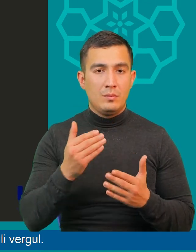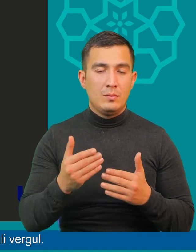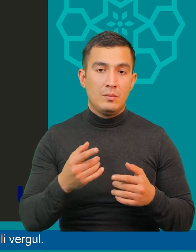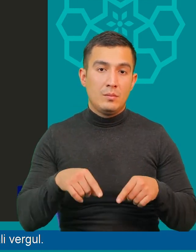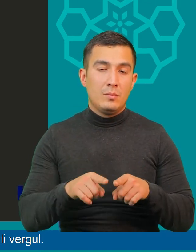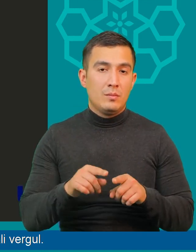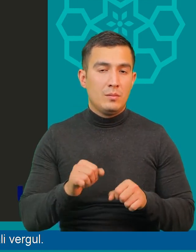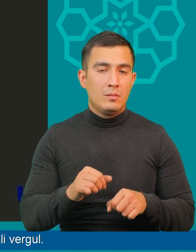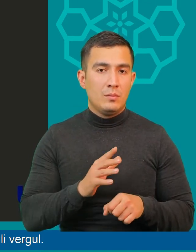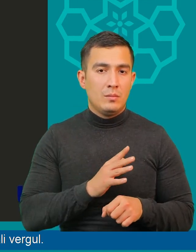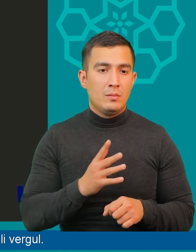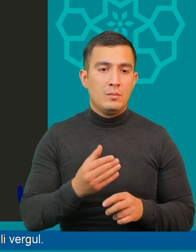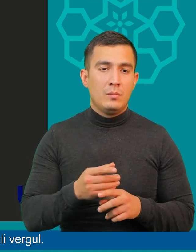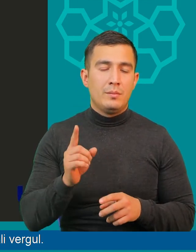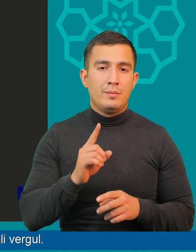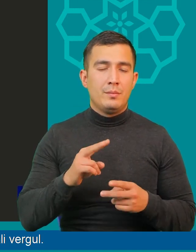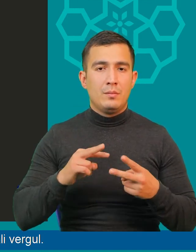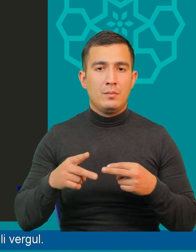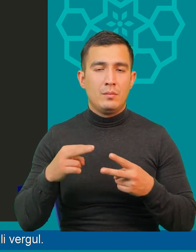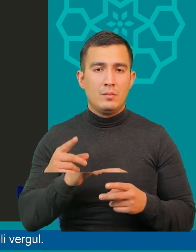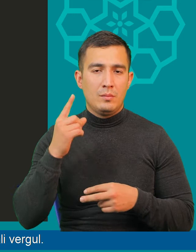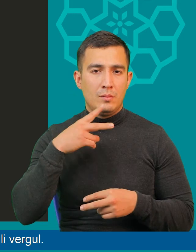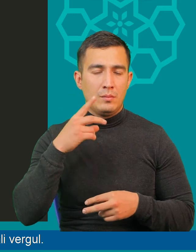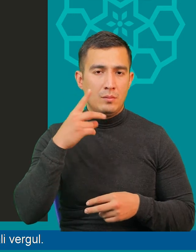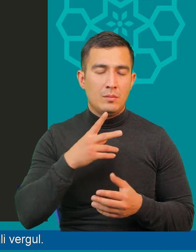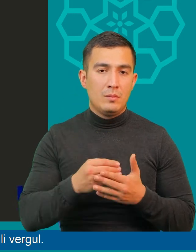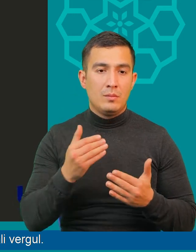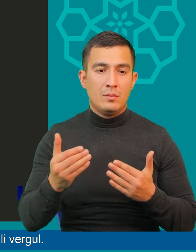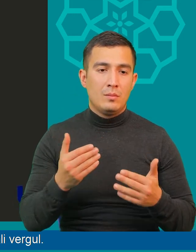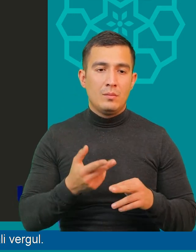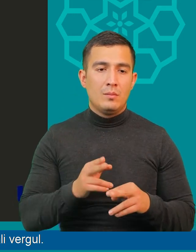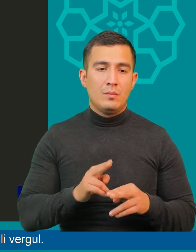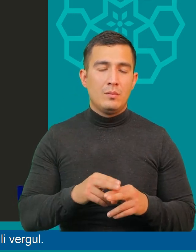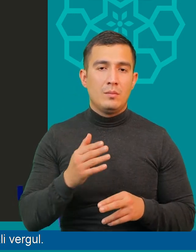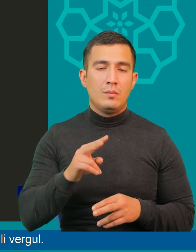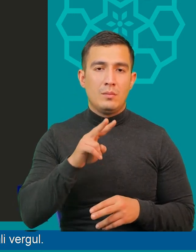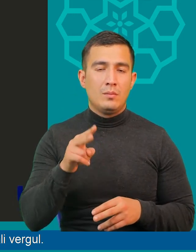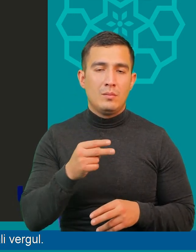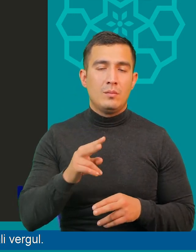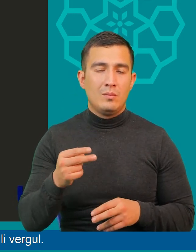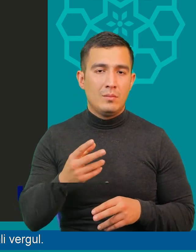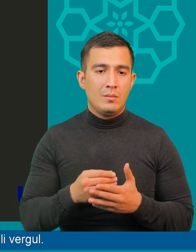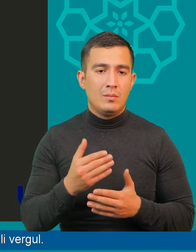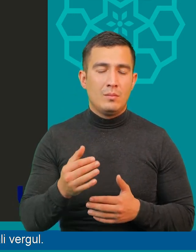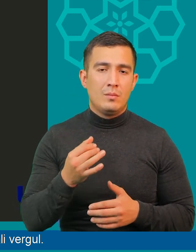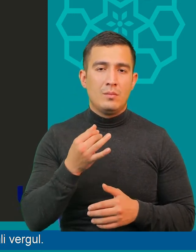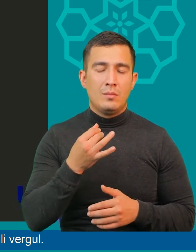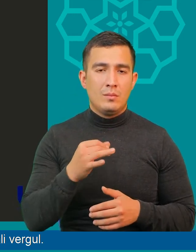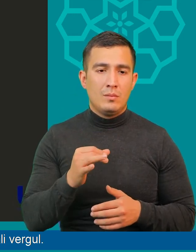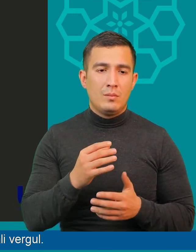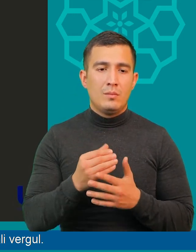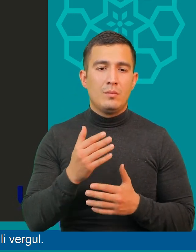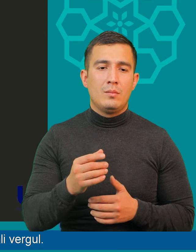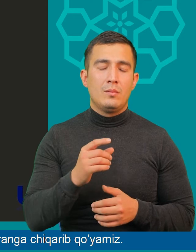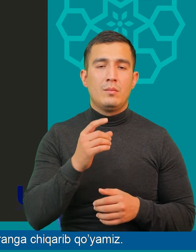holda z o'zgaruvchisi hisoblasin. X minus y ni dollar x minus y